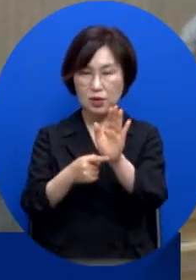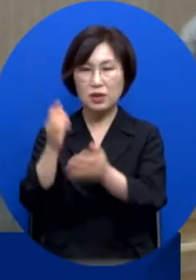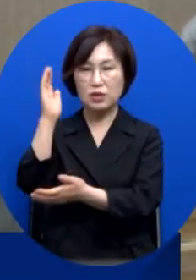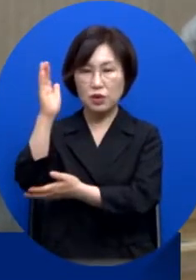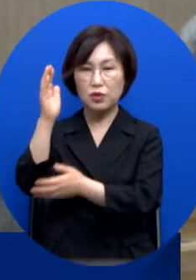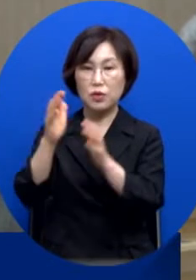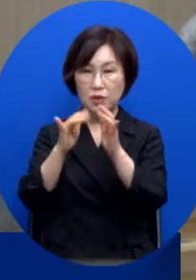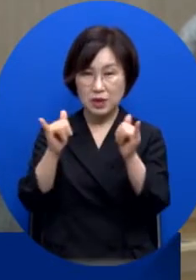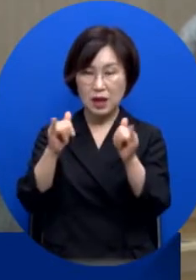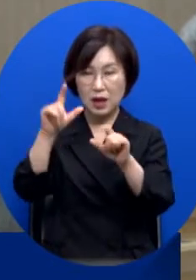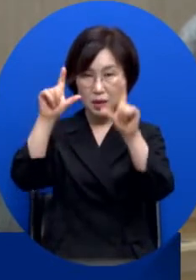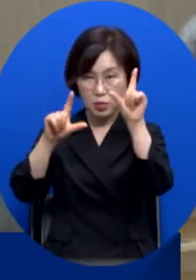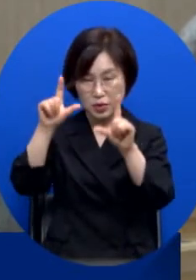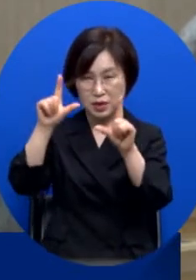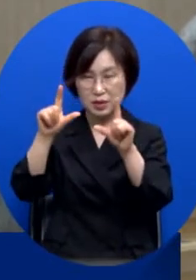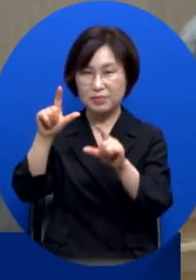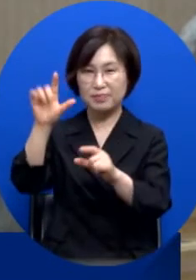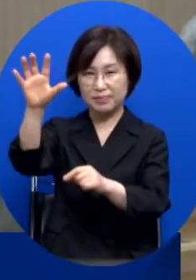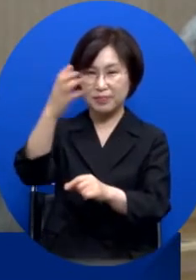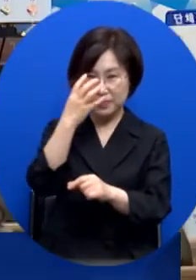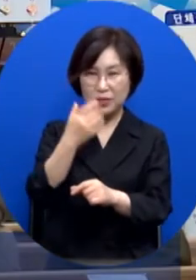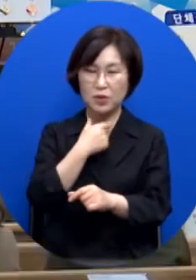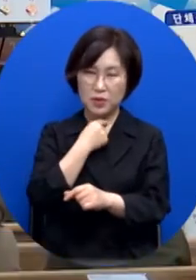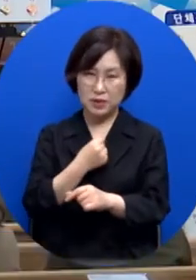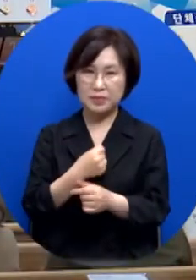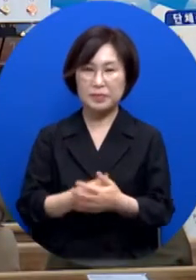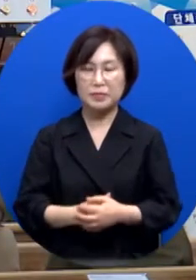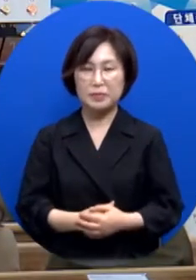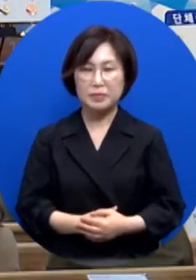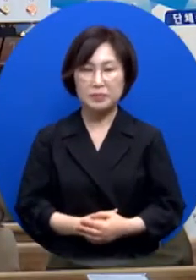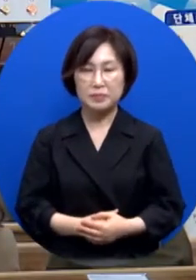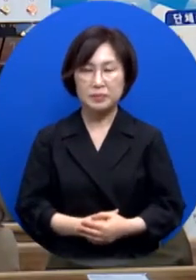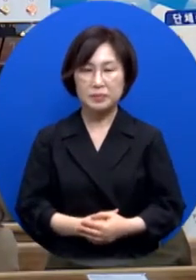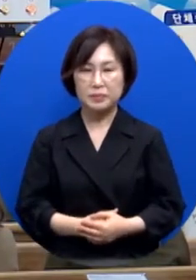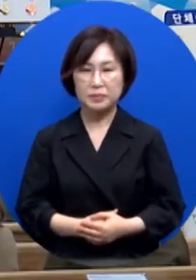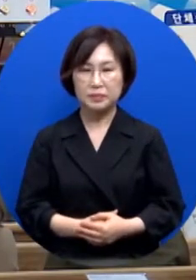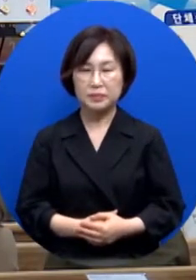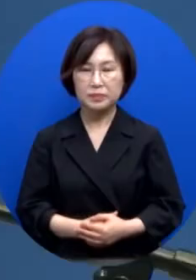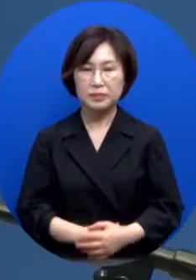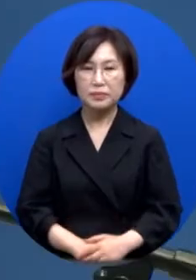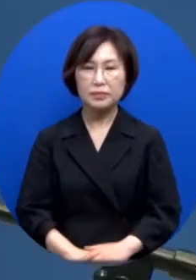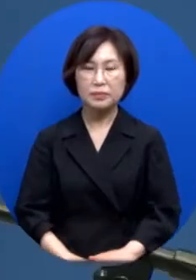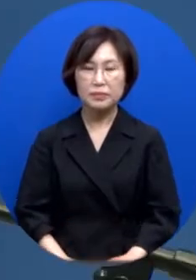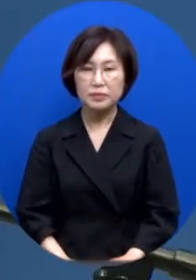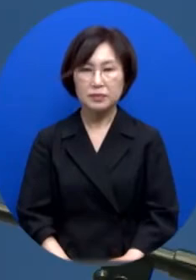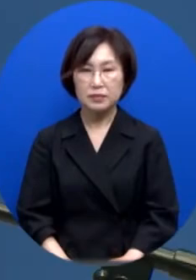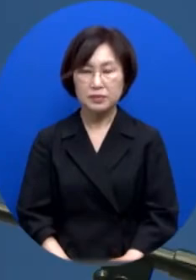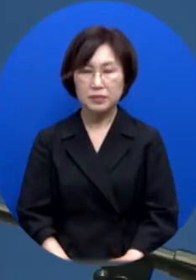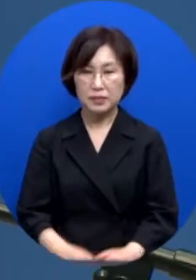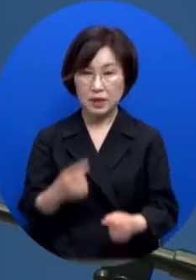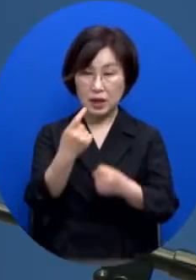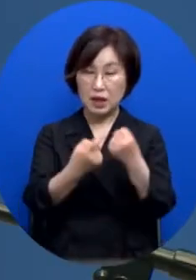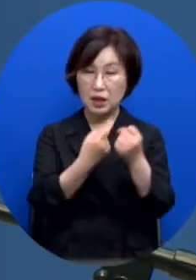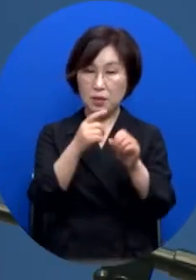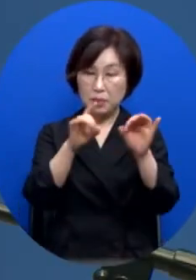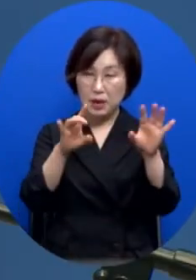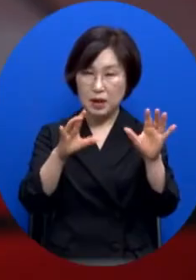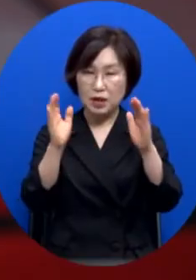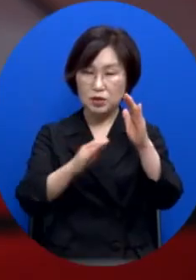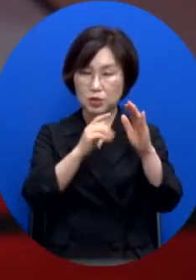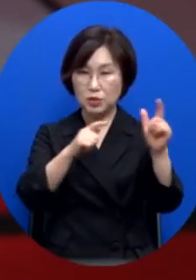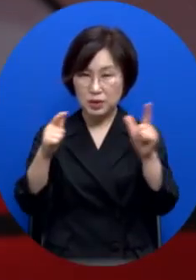라스 의 모습을 배우고 싶어서 참여하게 됐습니다 cts 부산방송 은 매년 평신도를 위한